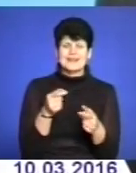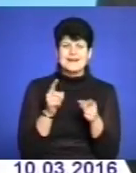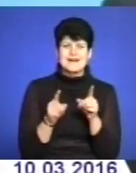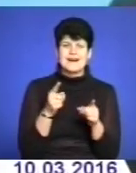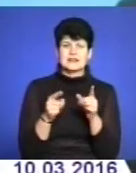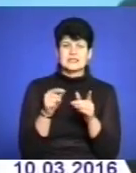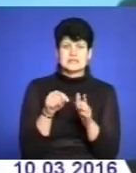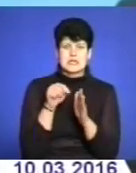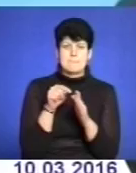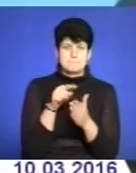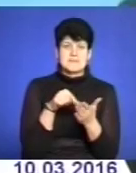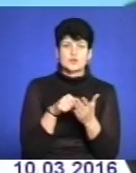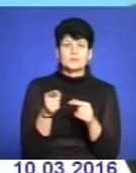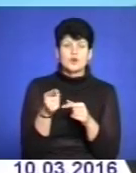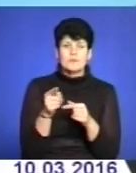з містом Тернополем.